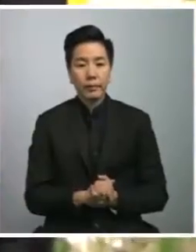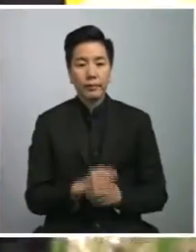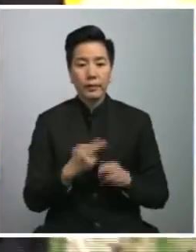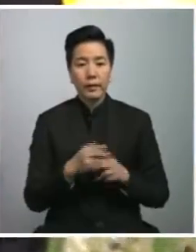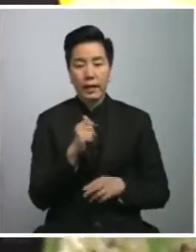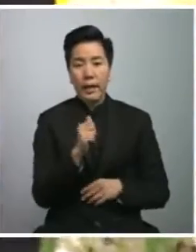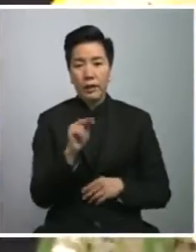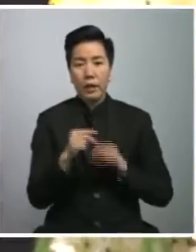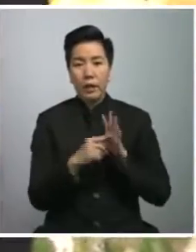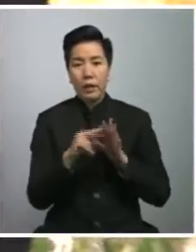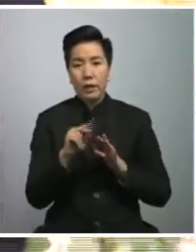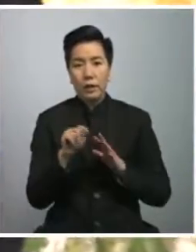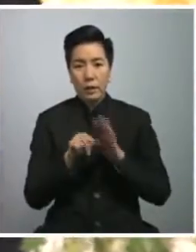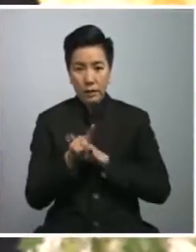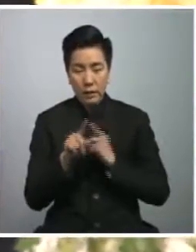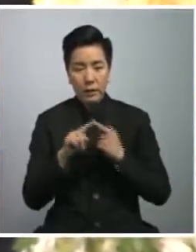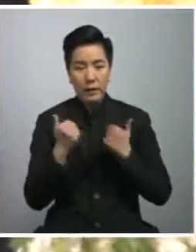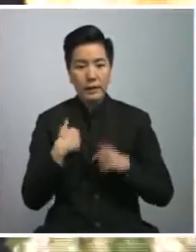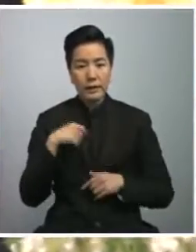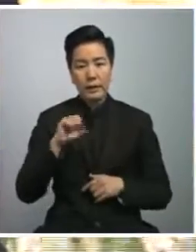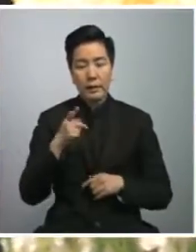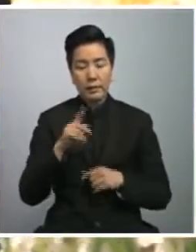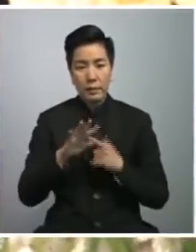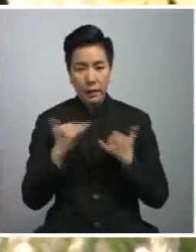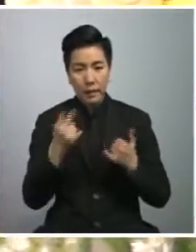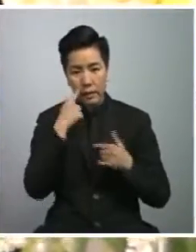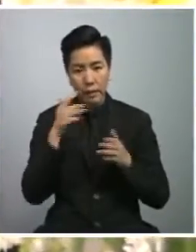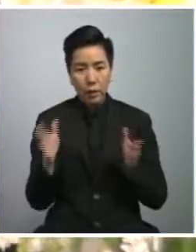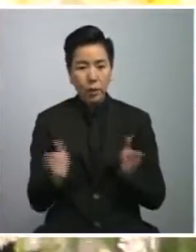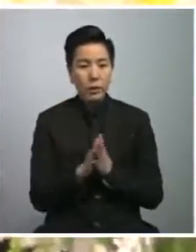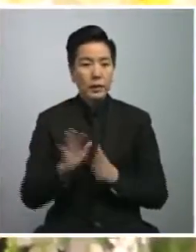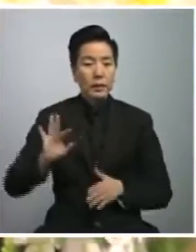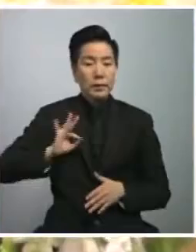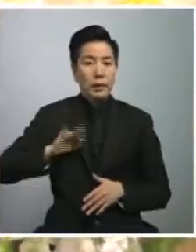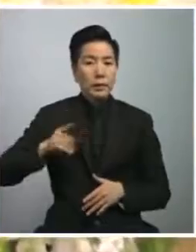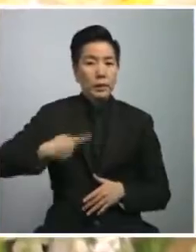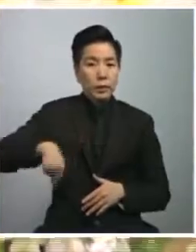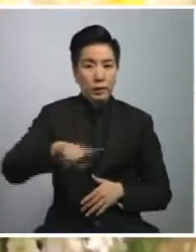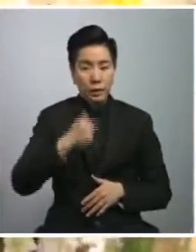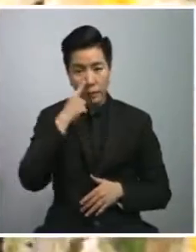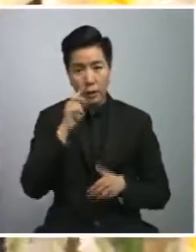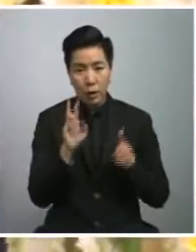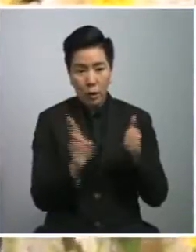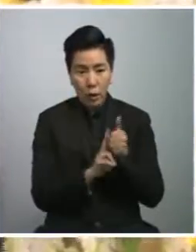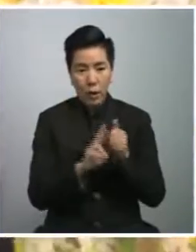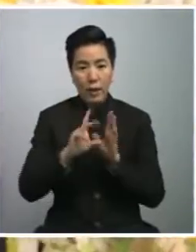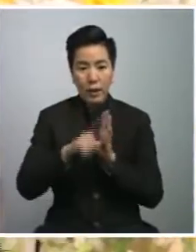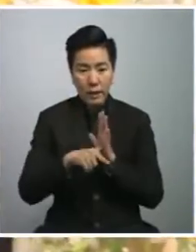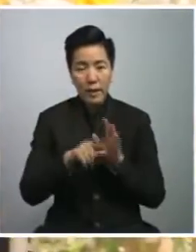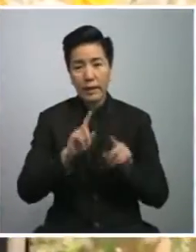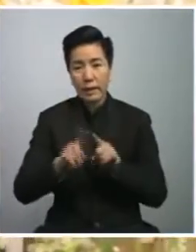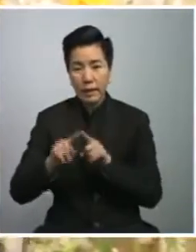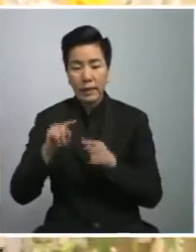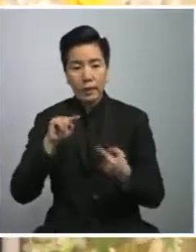นายอนันต์ผลอำนวยประธานคณะกรรมการกิจการสภาผู้แทนราษฎรพร้อมด้วยสมาชิกสภาผู้แทนราษฎรรองเลขาธิการสภาผู้แทนราษฎ